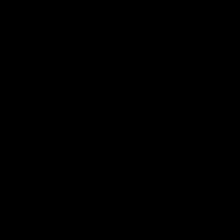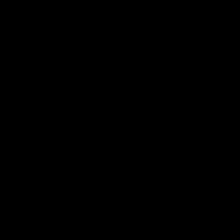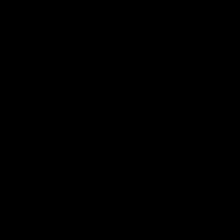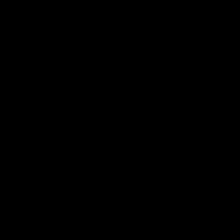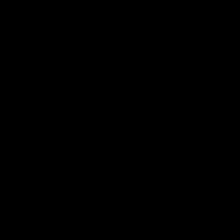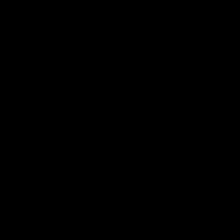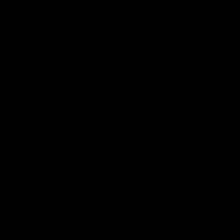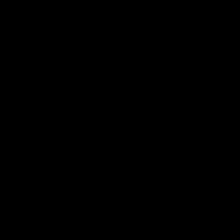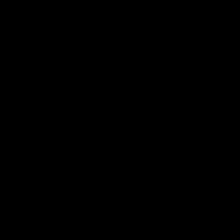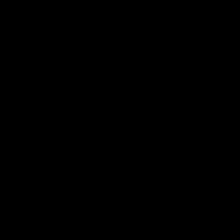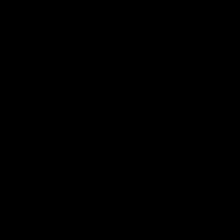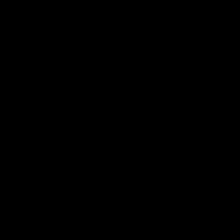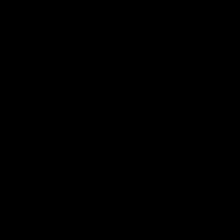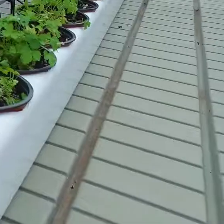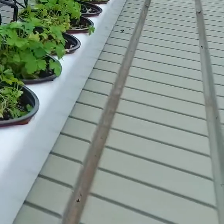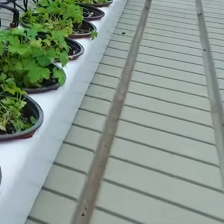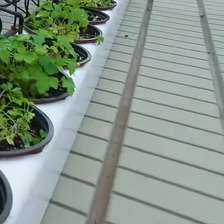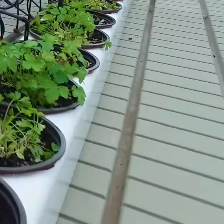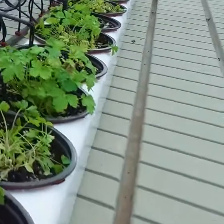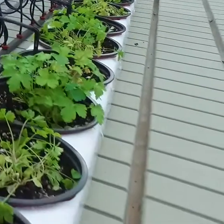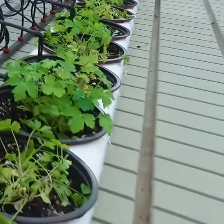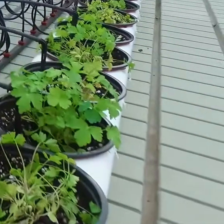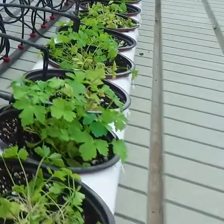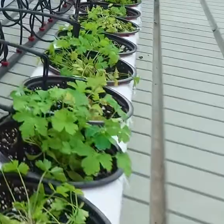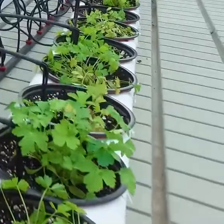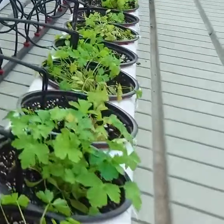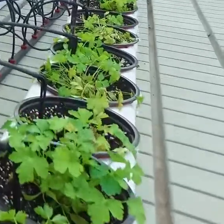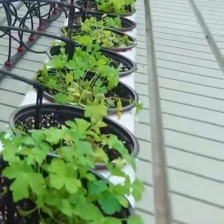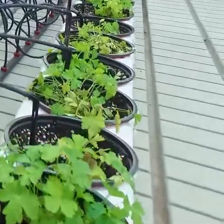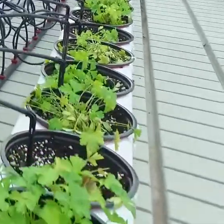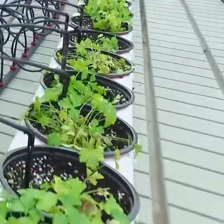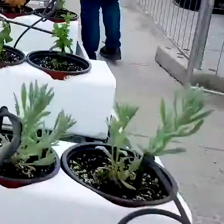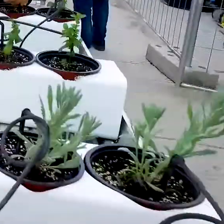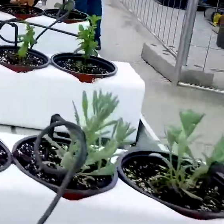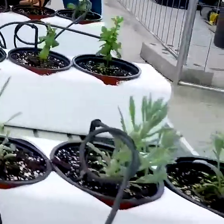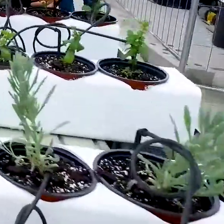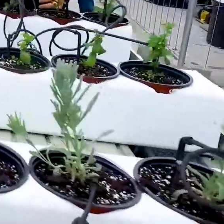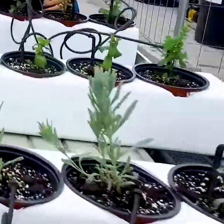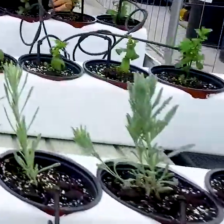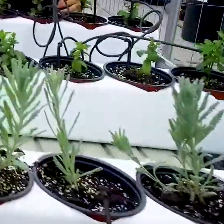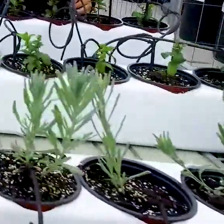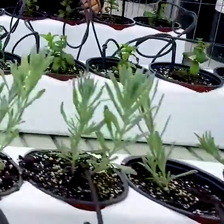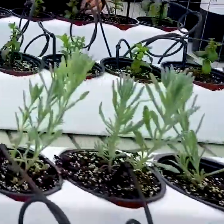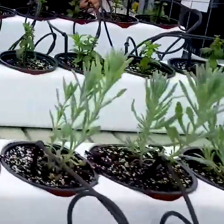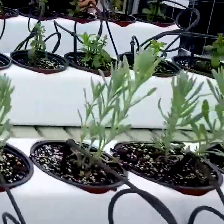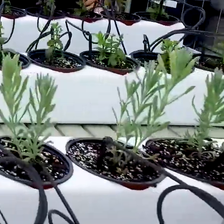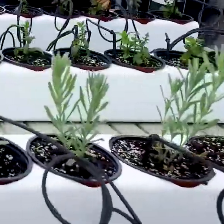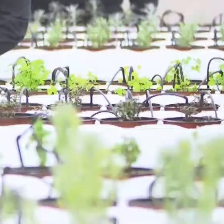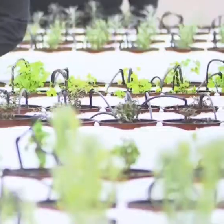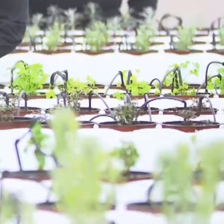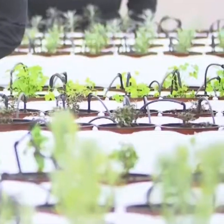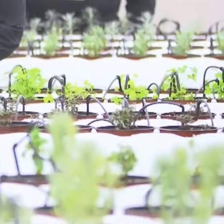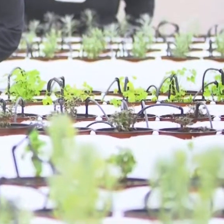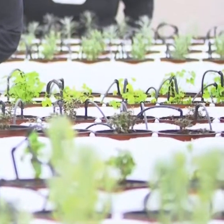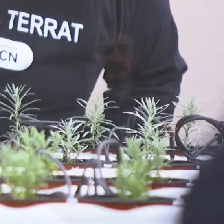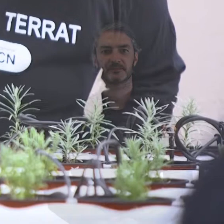Presentación del proyecto Huerto en la Azotea, con imágenes de la azotea y de las personas participantes realizando tareas de mantenimiento y